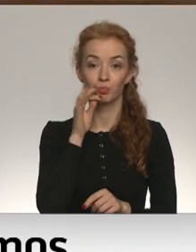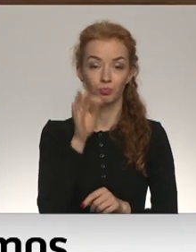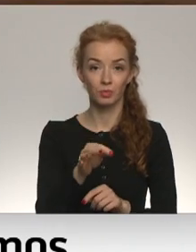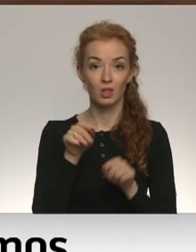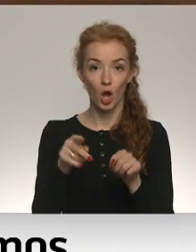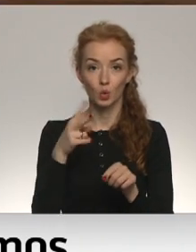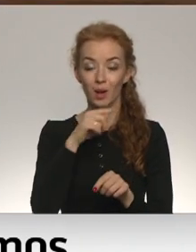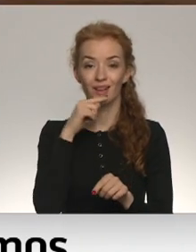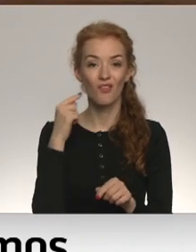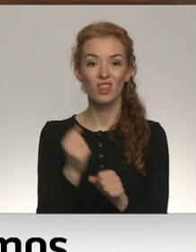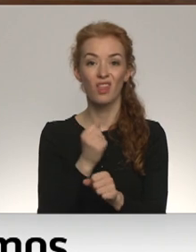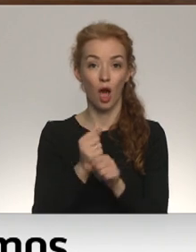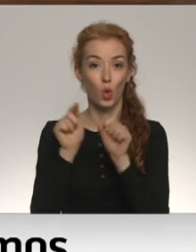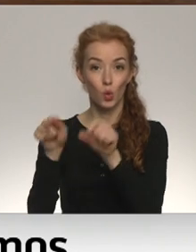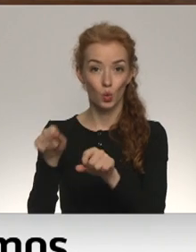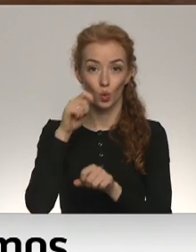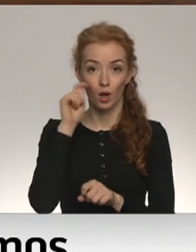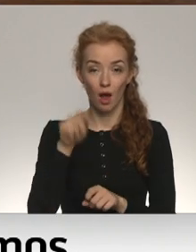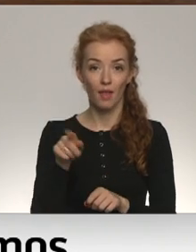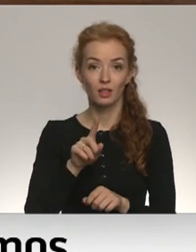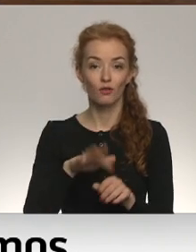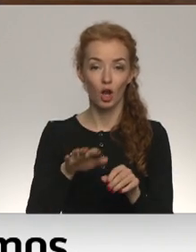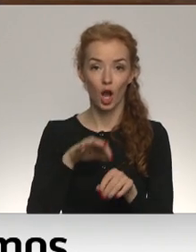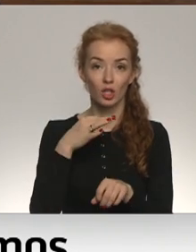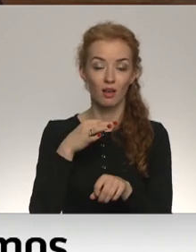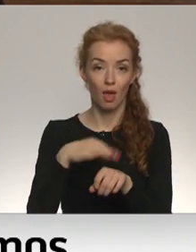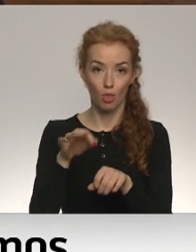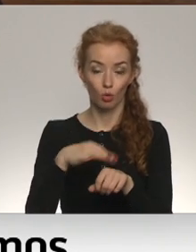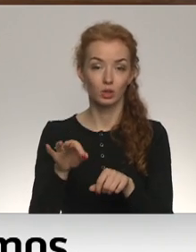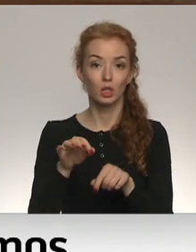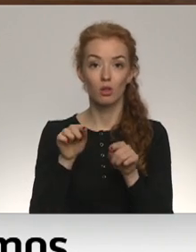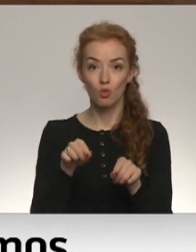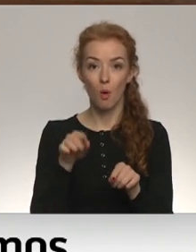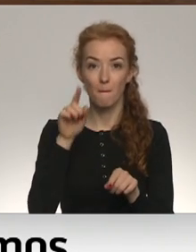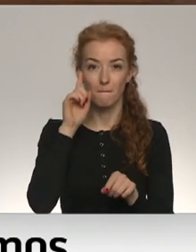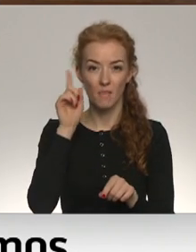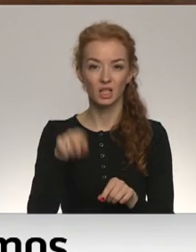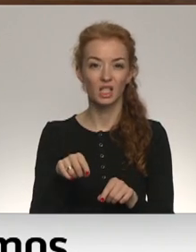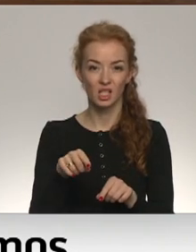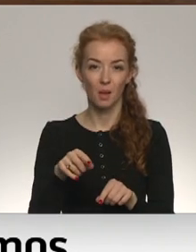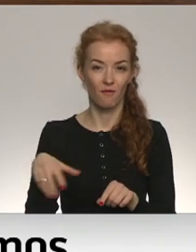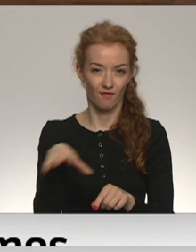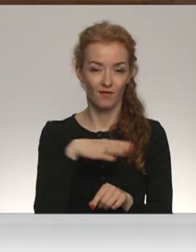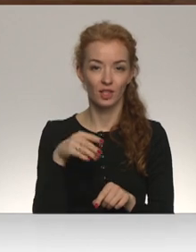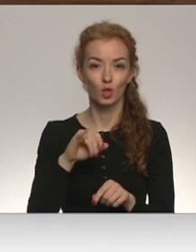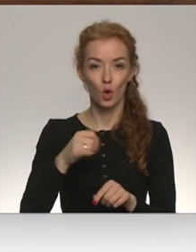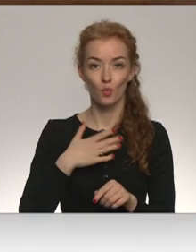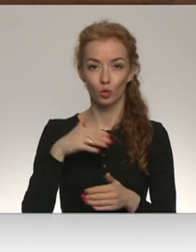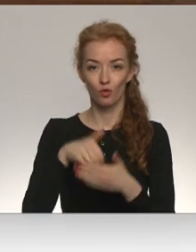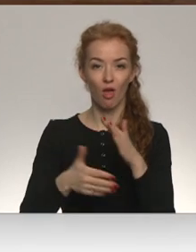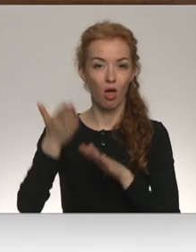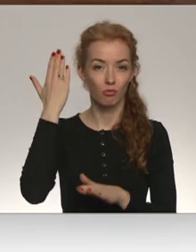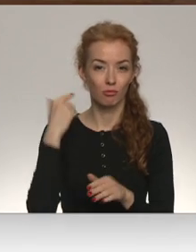Ukrainā, ir genocīds. Tas ir genocīds, kuru pazīstam kaulos mūsu vēsturiskajā